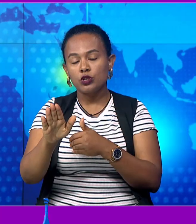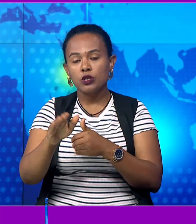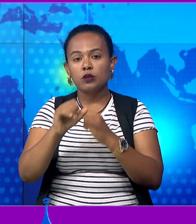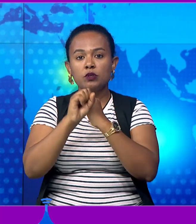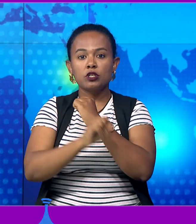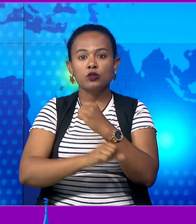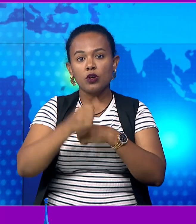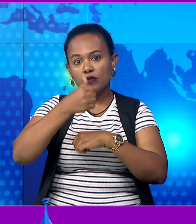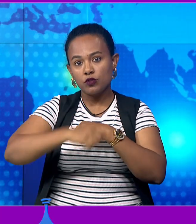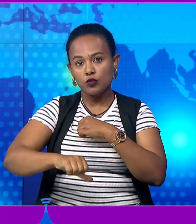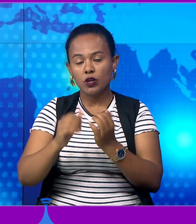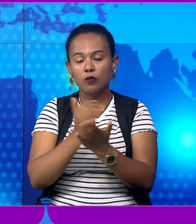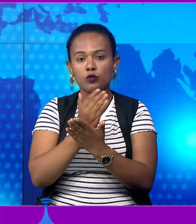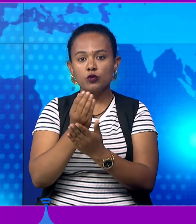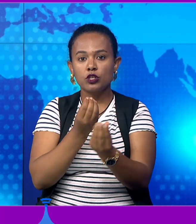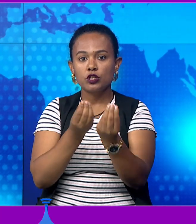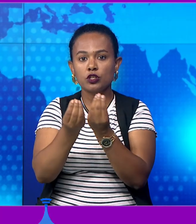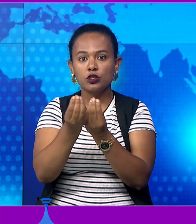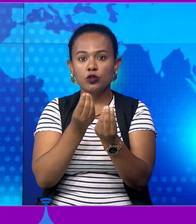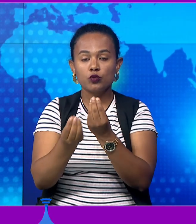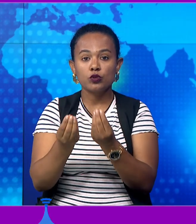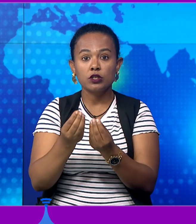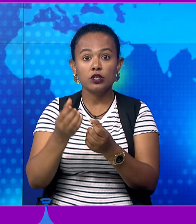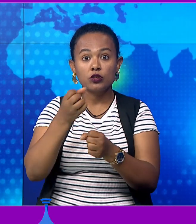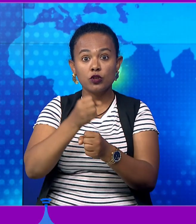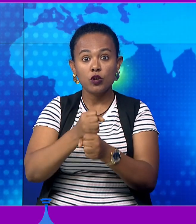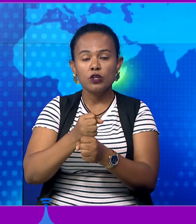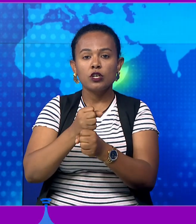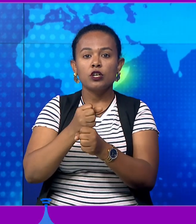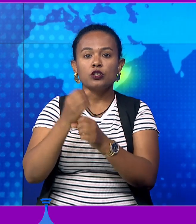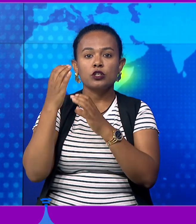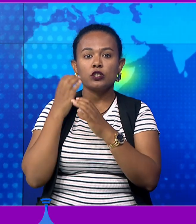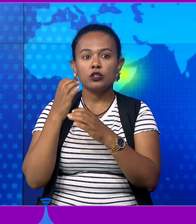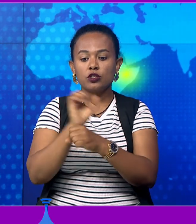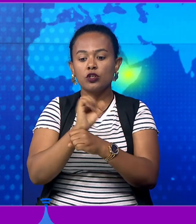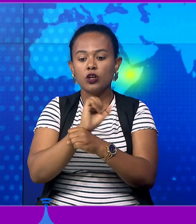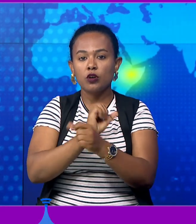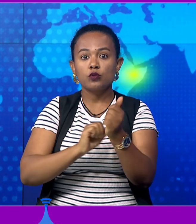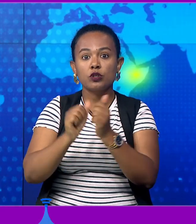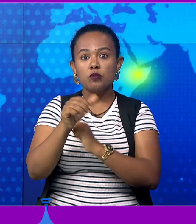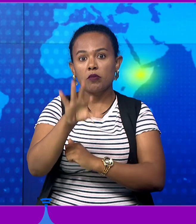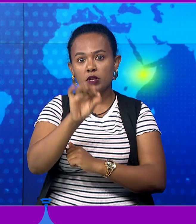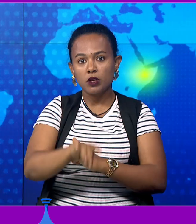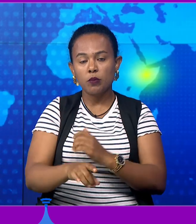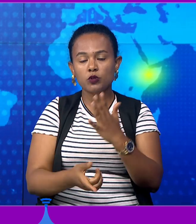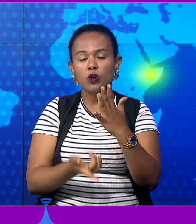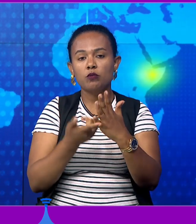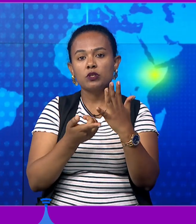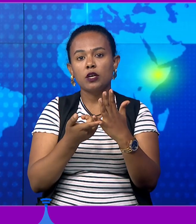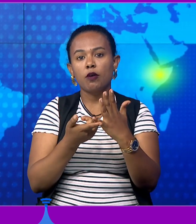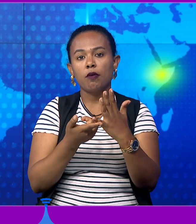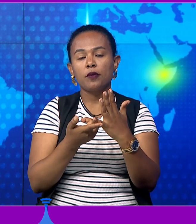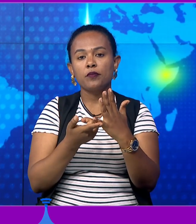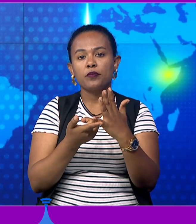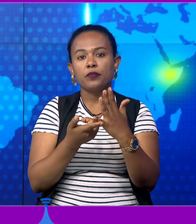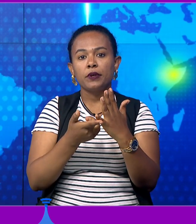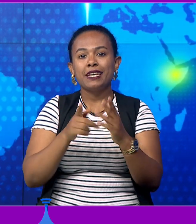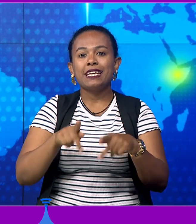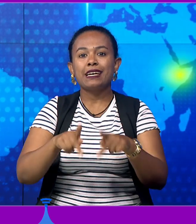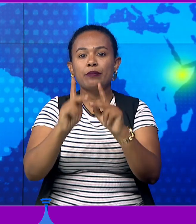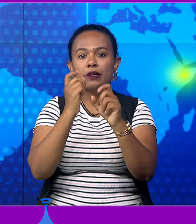የመሰረታዊ ፍጆታ ምርቶች እና ሸቀጣሸቀጦች የጫኑ የጭነት ተሽከርካሪዎች ቅድሚያ ማግኘት መቻል አለባቸው። አምስተኛው